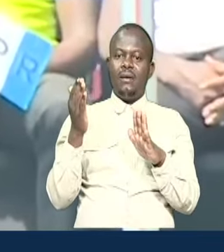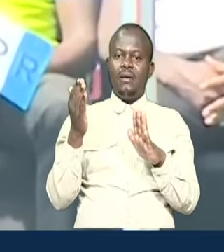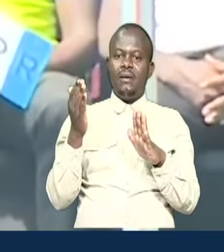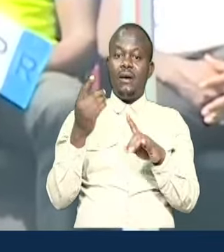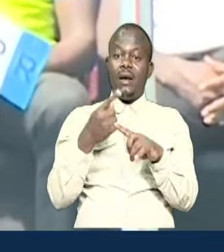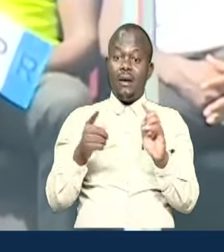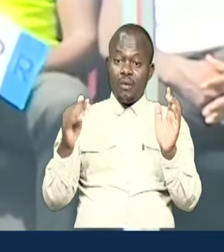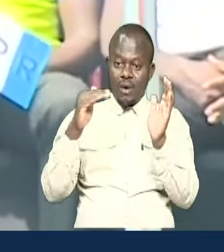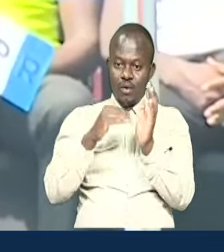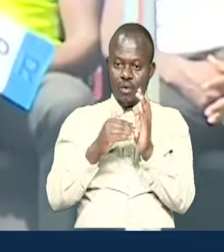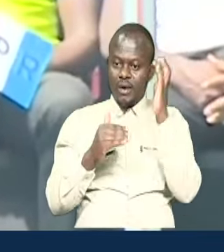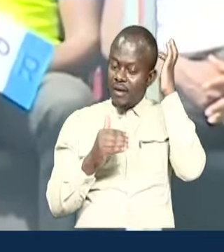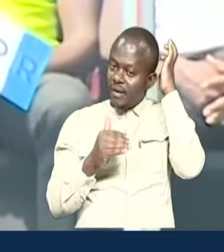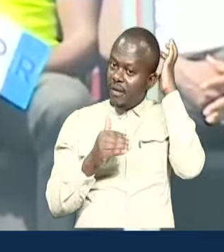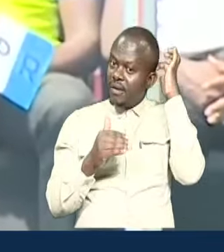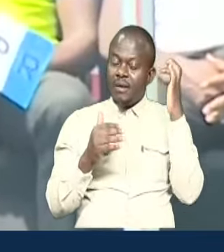ariko noneho